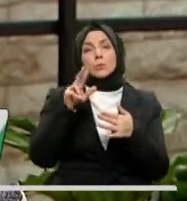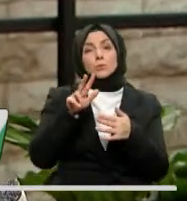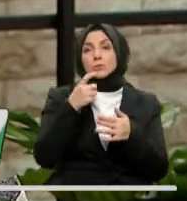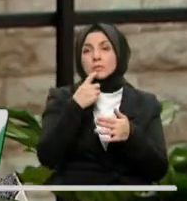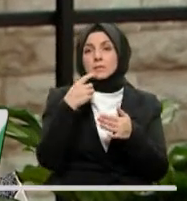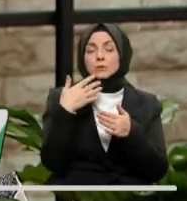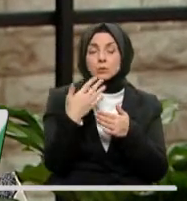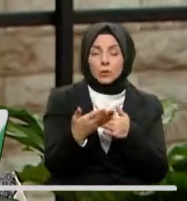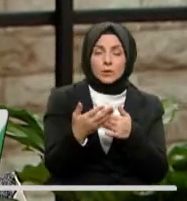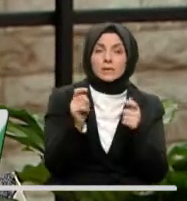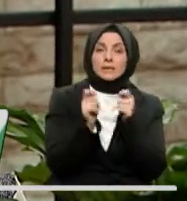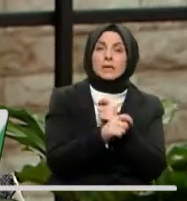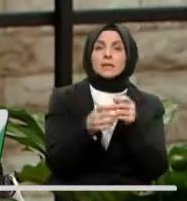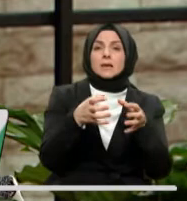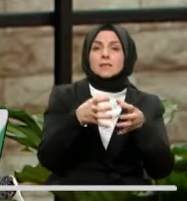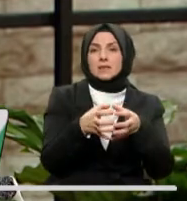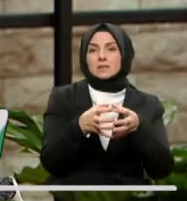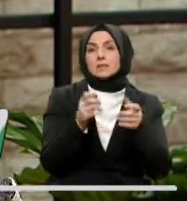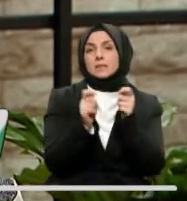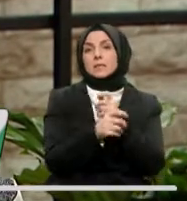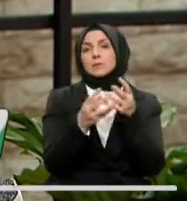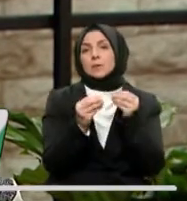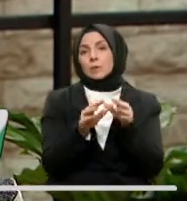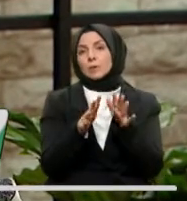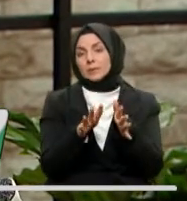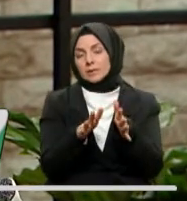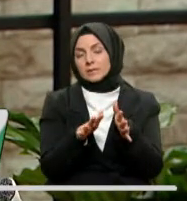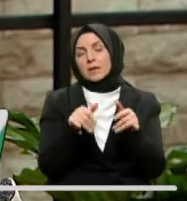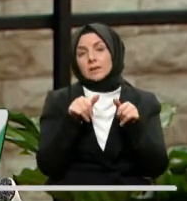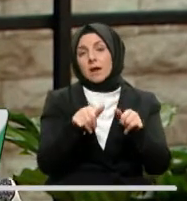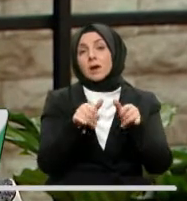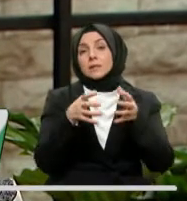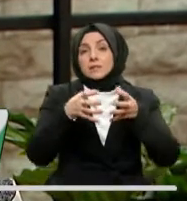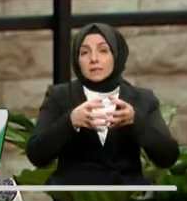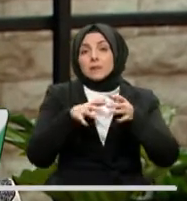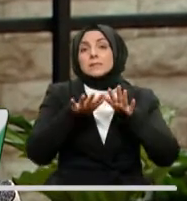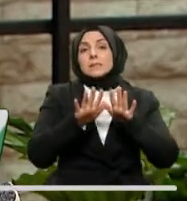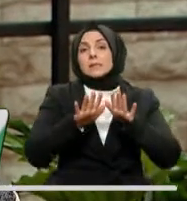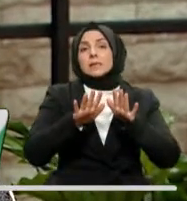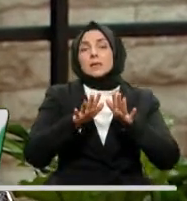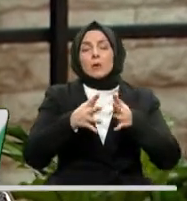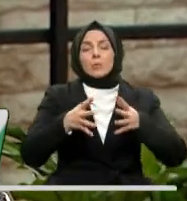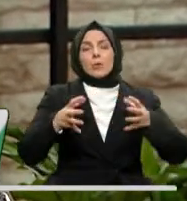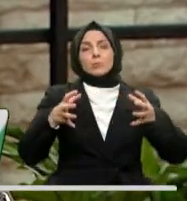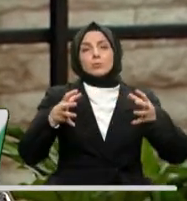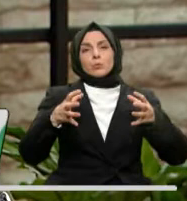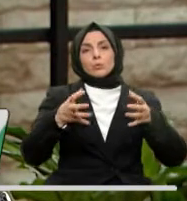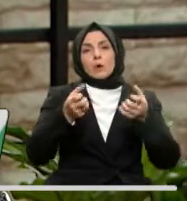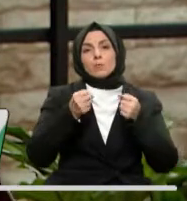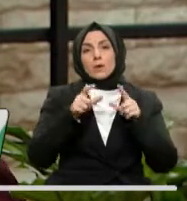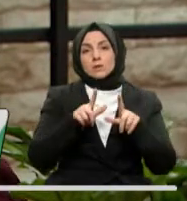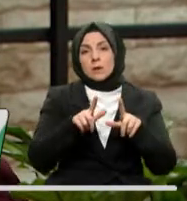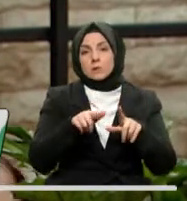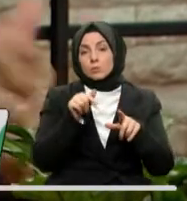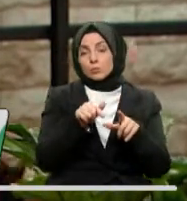değiştirirken ne bu saksının bir boy büyüğünü kullanırsınız aynı saksıya de işim olmaz Çünkü artık bu büyüyor sığmıyor kabına o